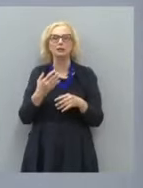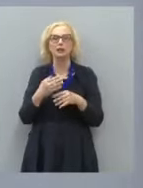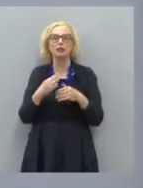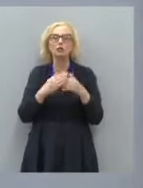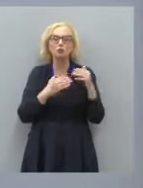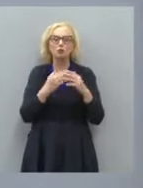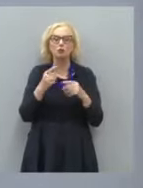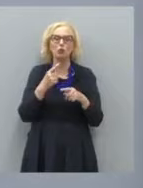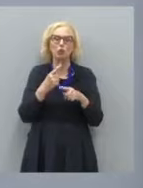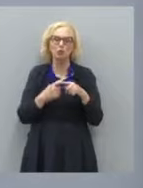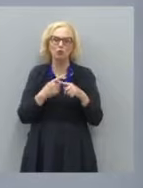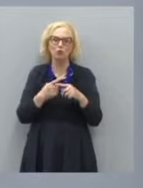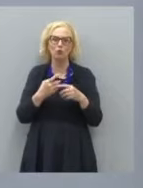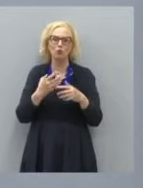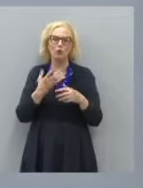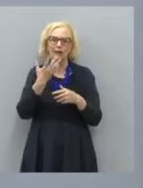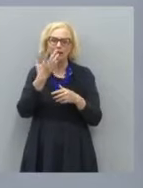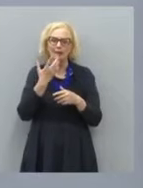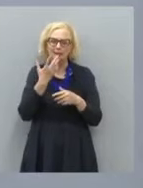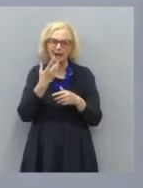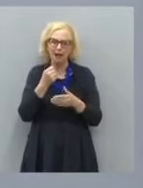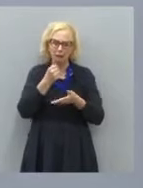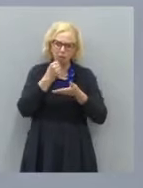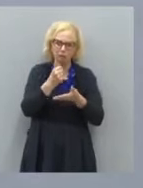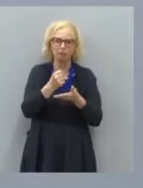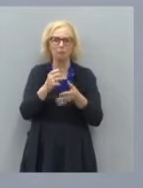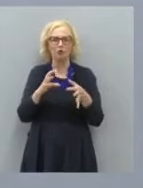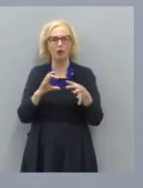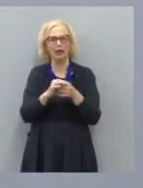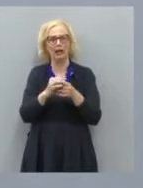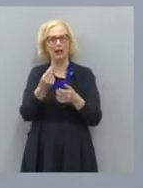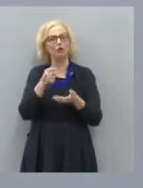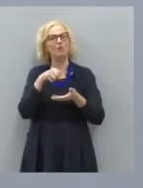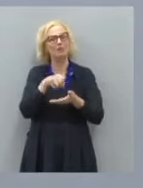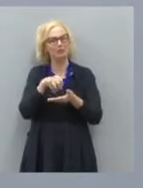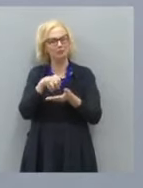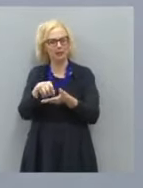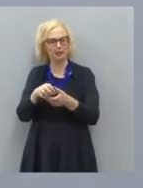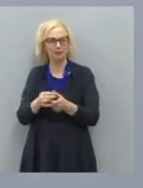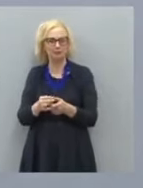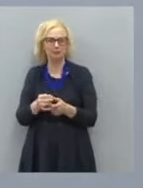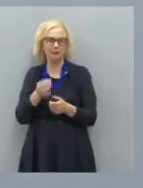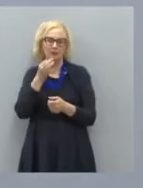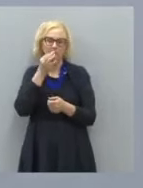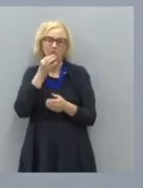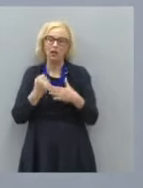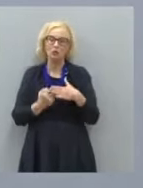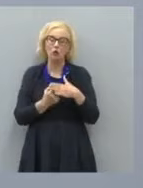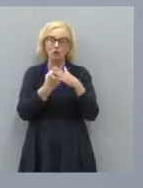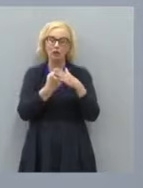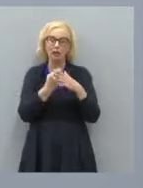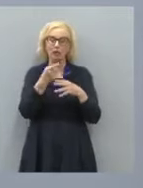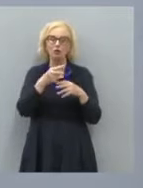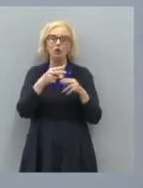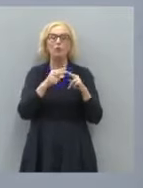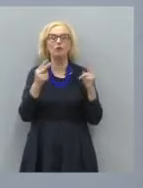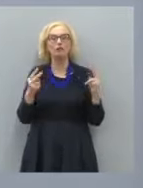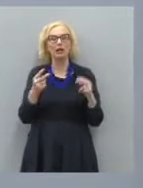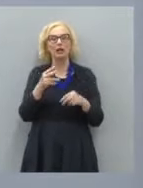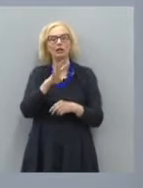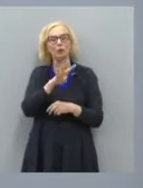di mente a disposizione risorse per per investimenti quindi nella prima nel sostegno alle risorse provinciali furono